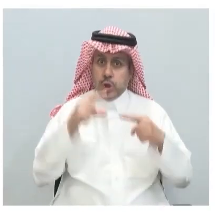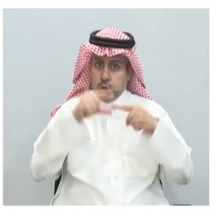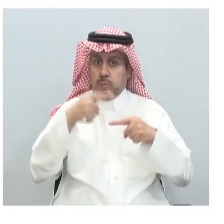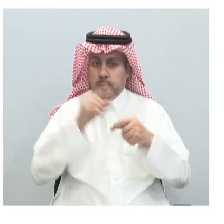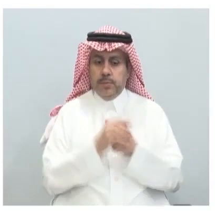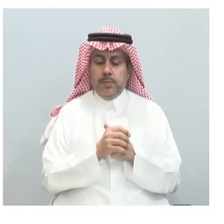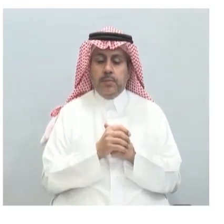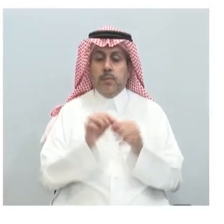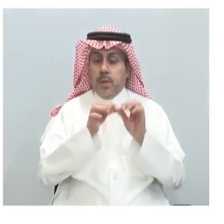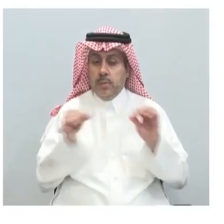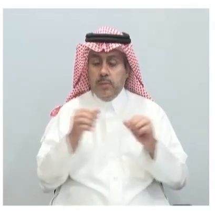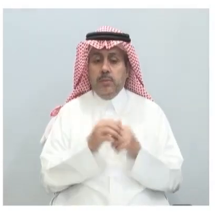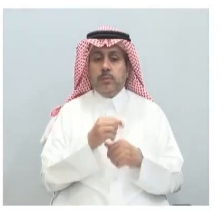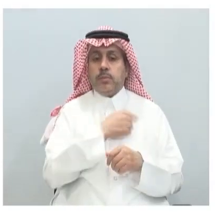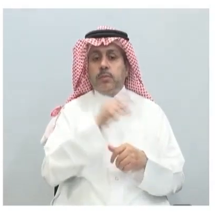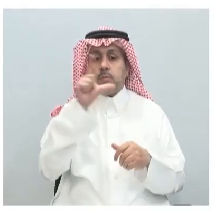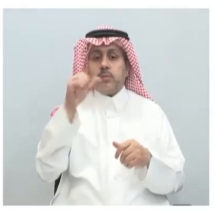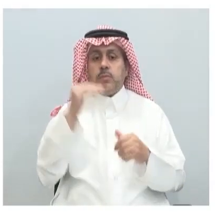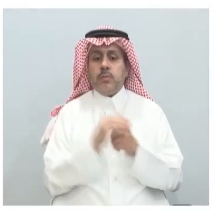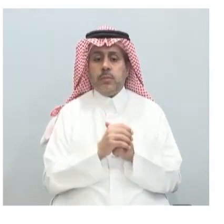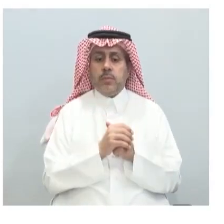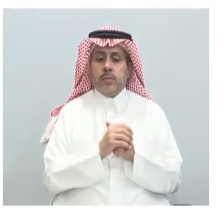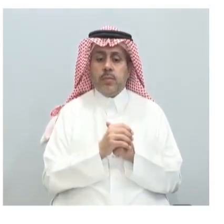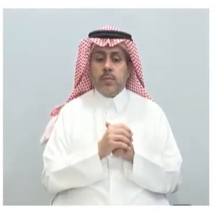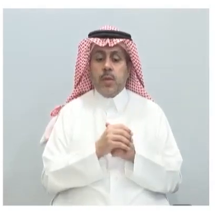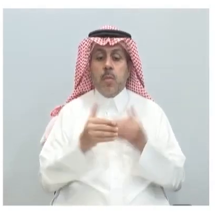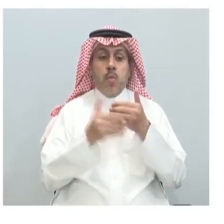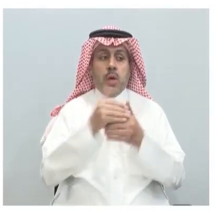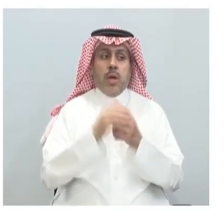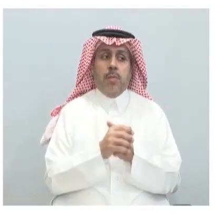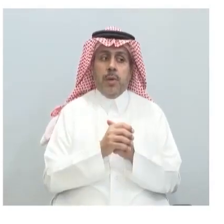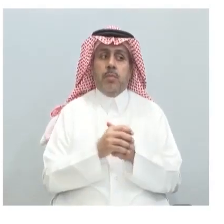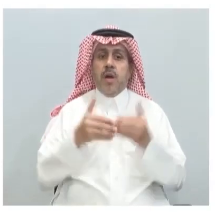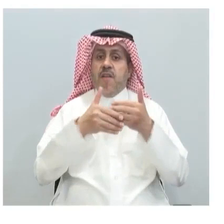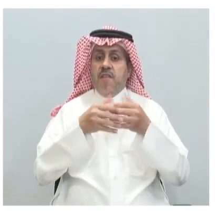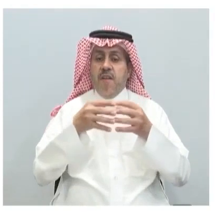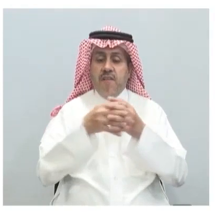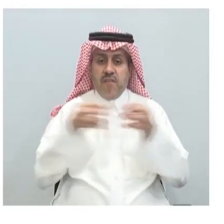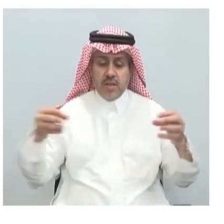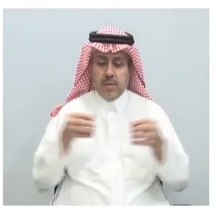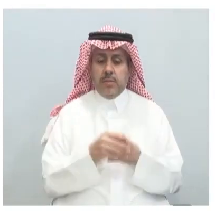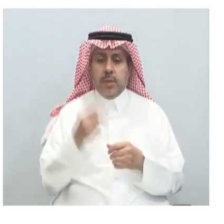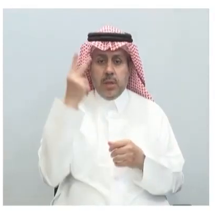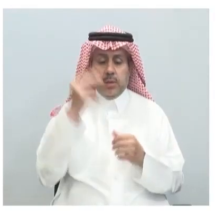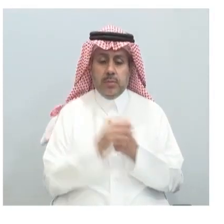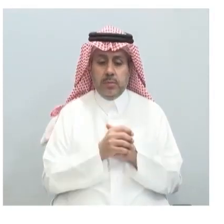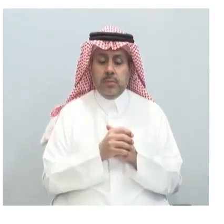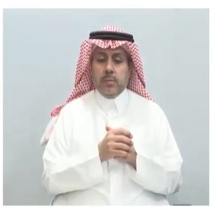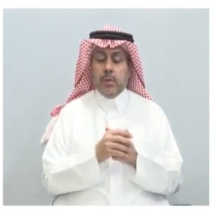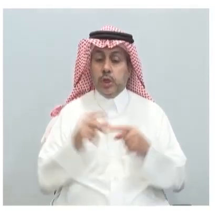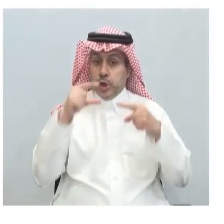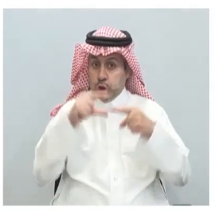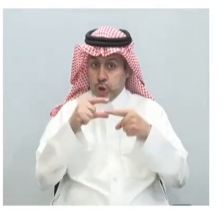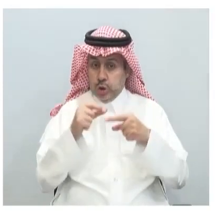ارتباط لحظي بين المركب ثم بعد ذلك انفصل الى ناتجين اذا هنا سيكون هذا الاتجاه وهذا